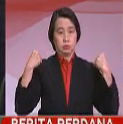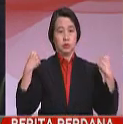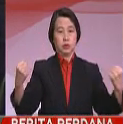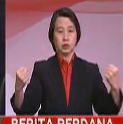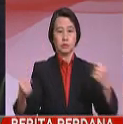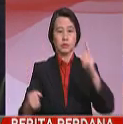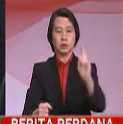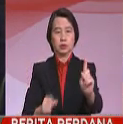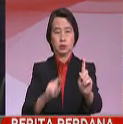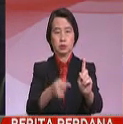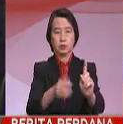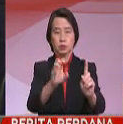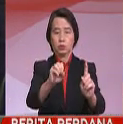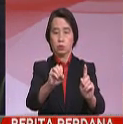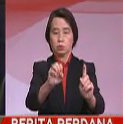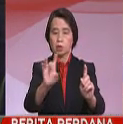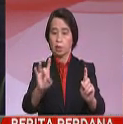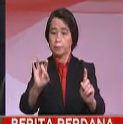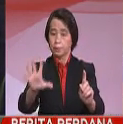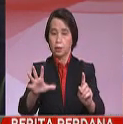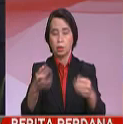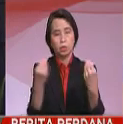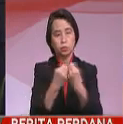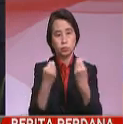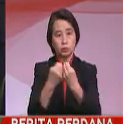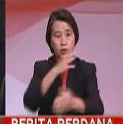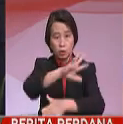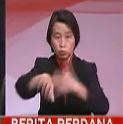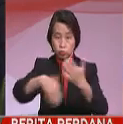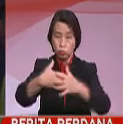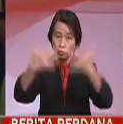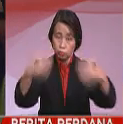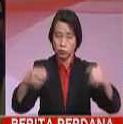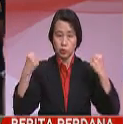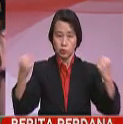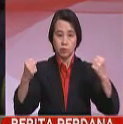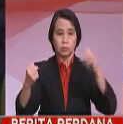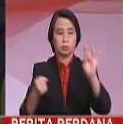ialah 1,085 kes menjadikan jumlah kumulatif kes pulih